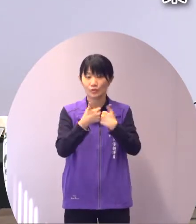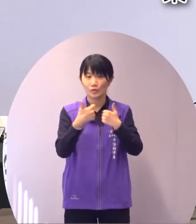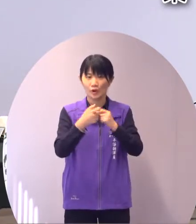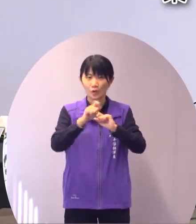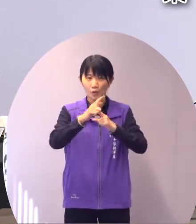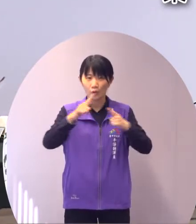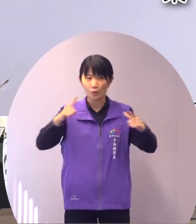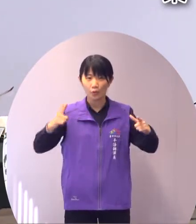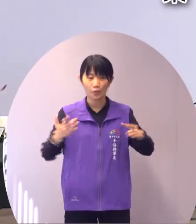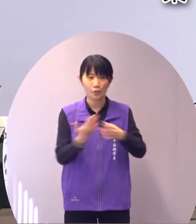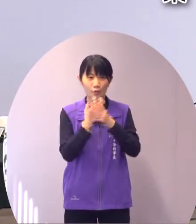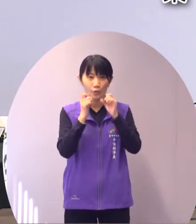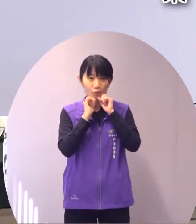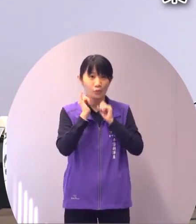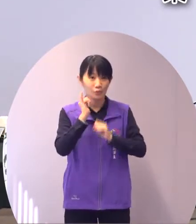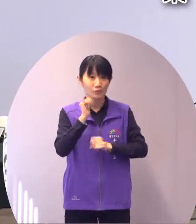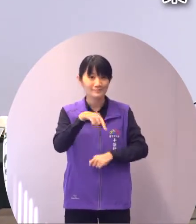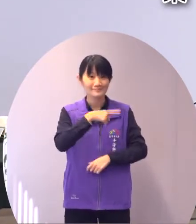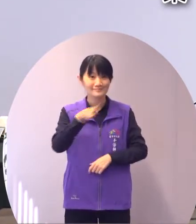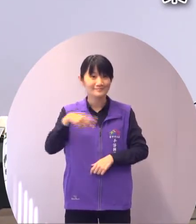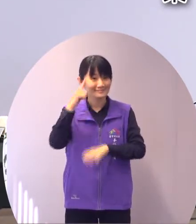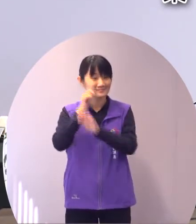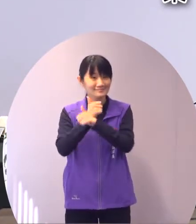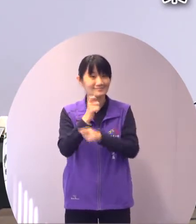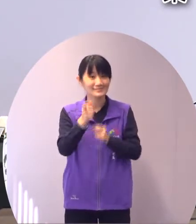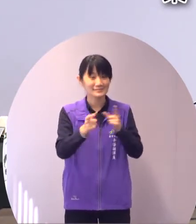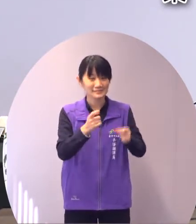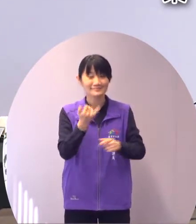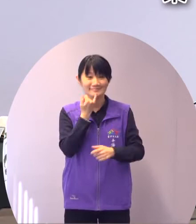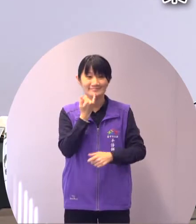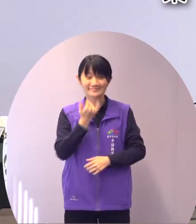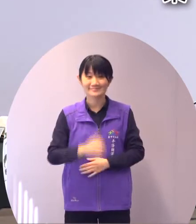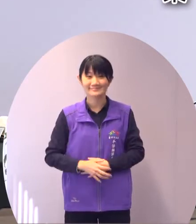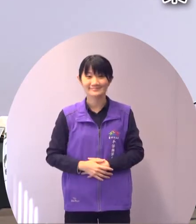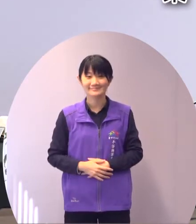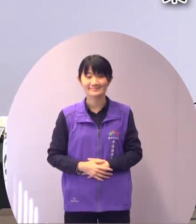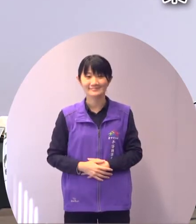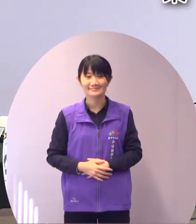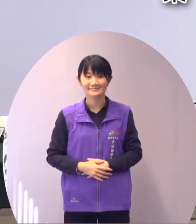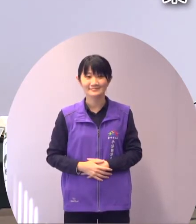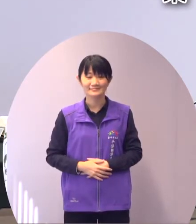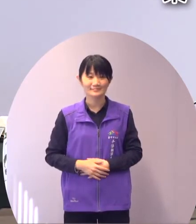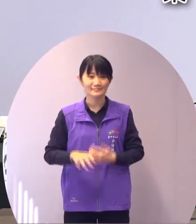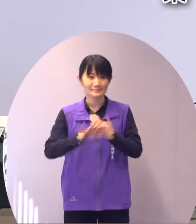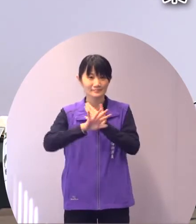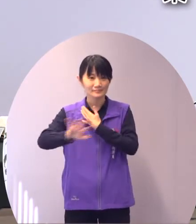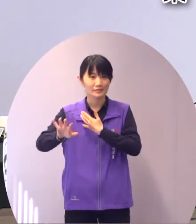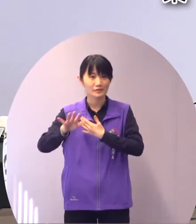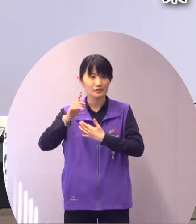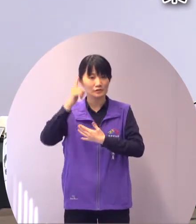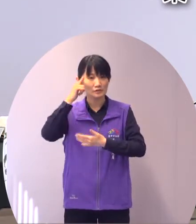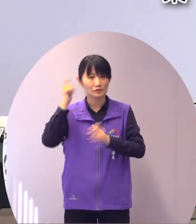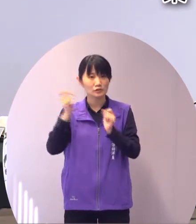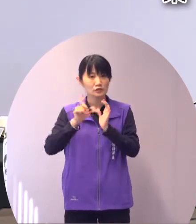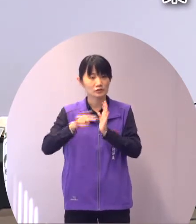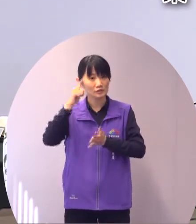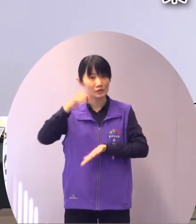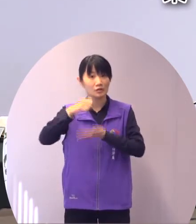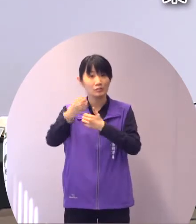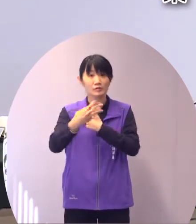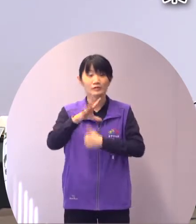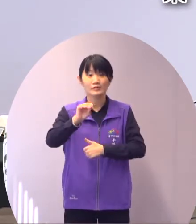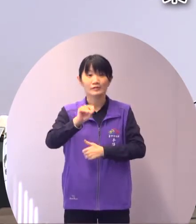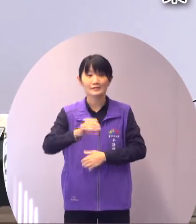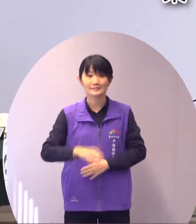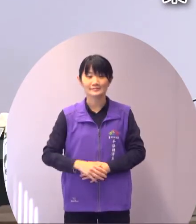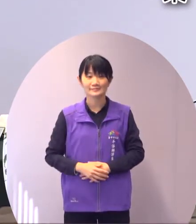那也请大家可以多多的参考高关节的这样。好，那请问我们还有没有其他的临时动议？来，